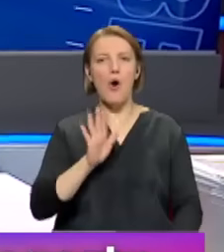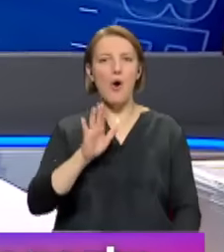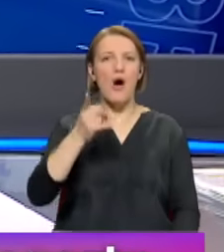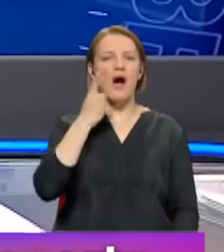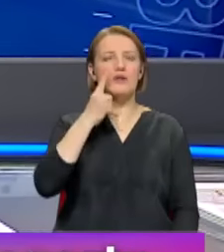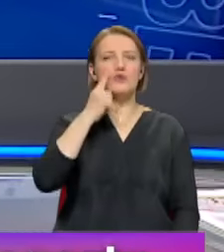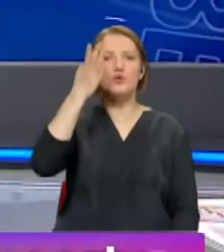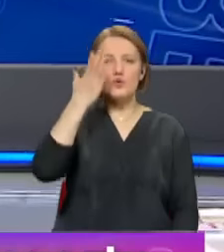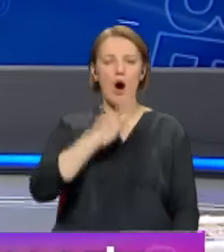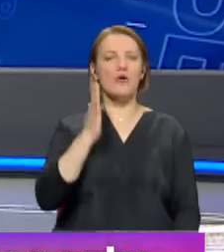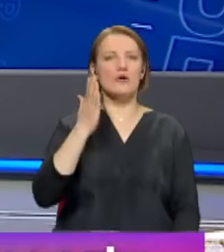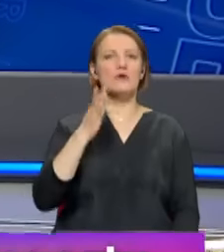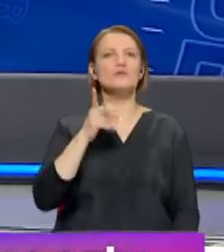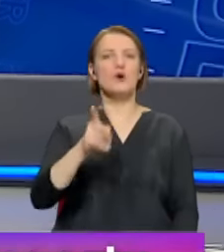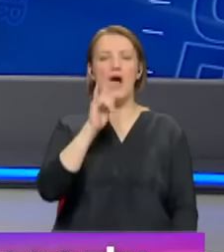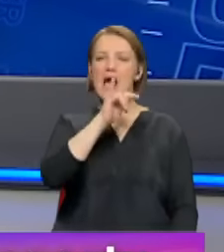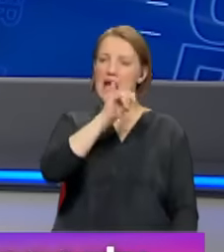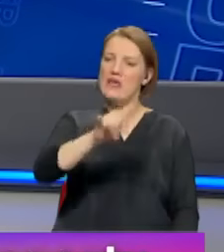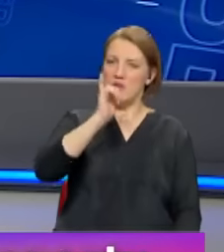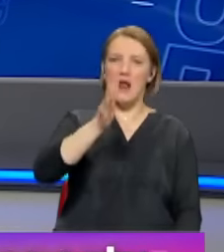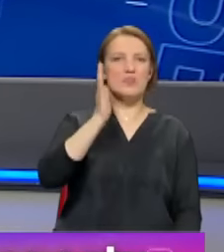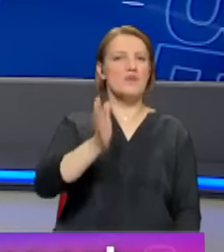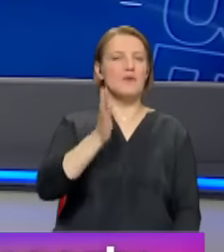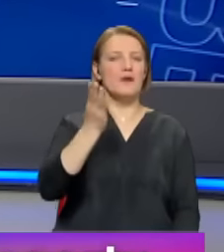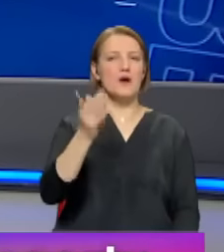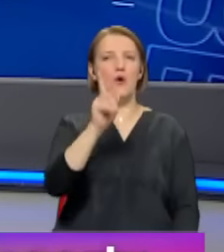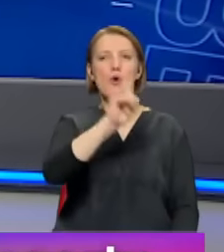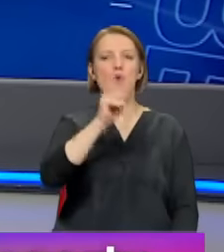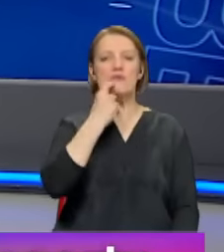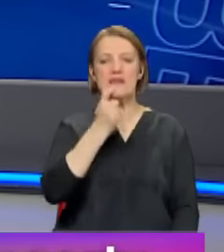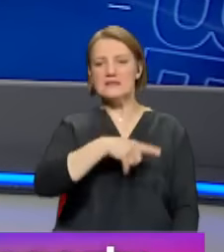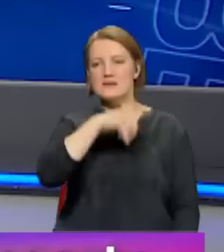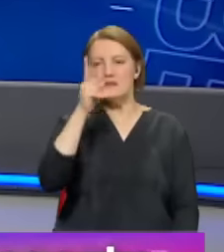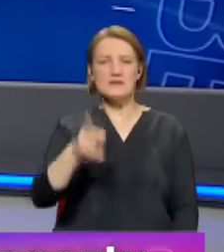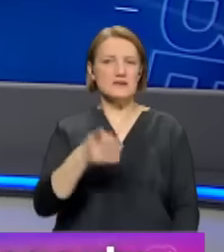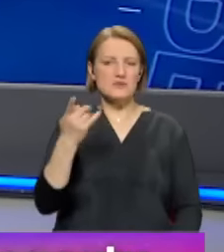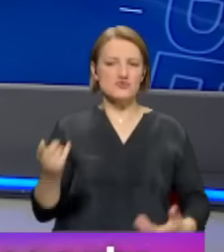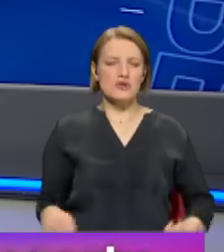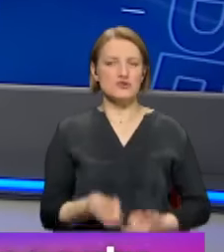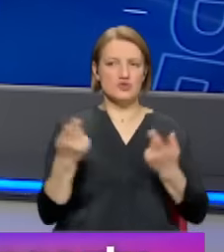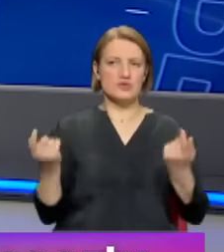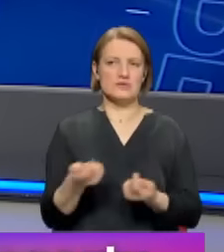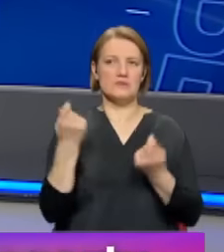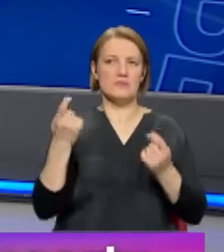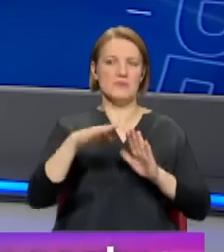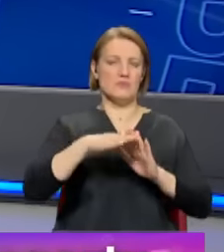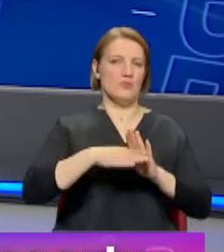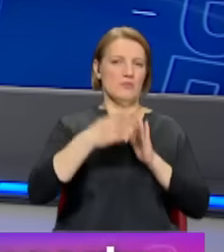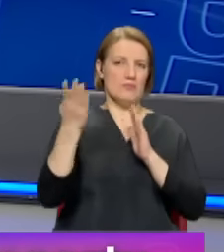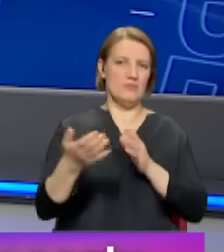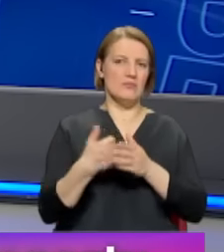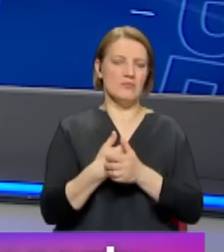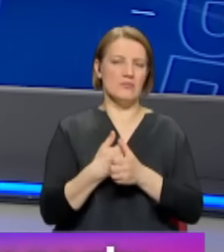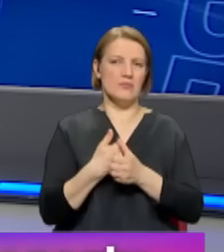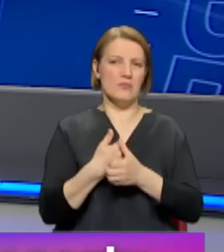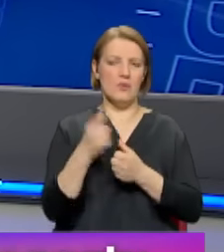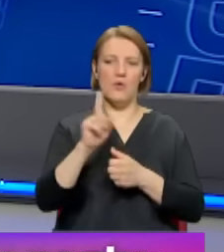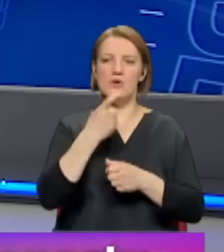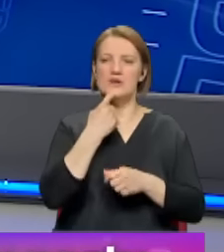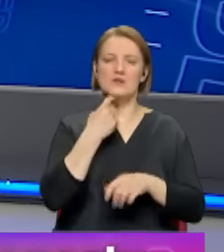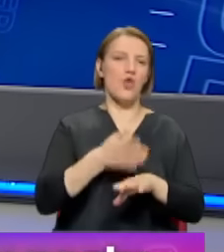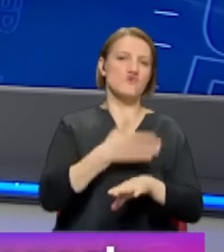bu müfredatın içinde. O eleştiriler devam ederken 10 yıldır da üzerinde de çalıştıkları bir müfredatmış. 10 yıl önce